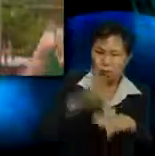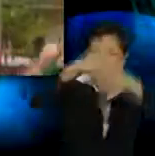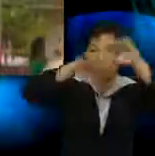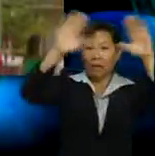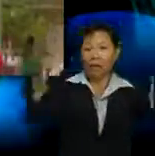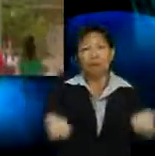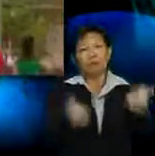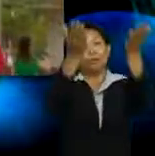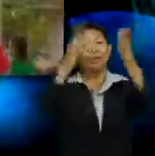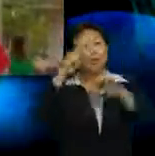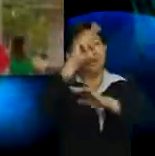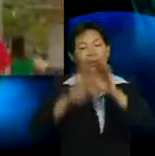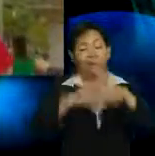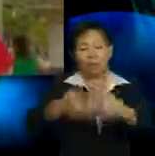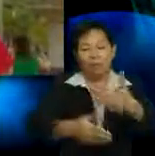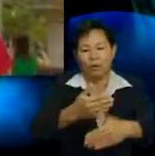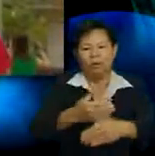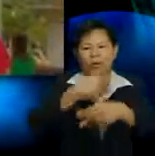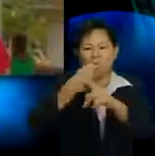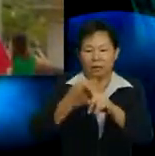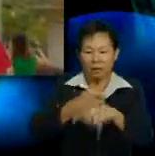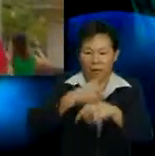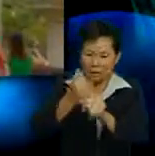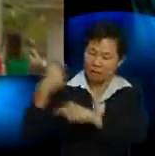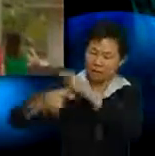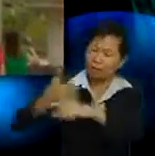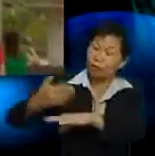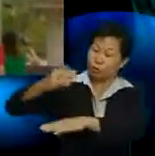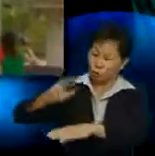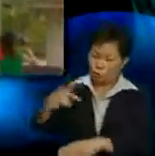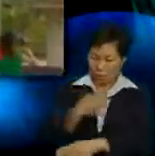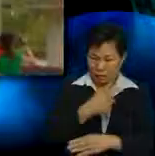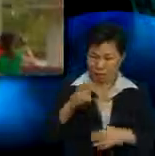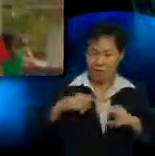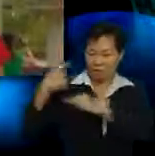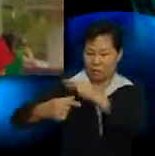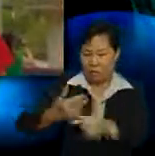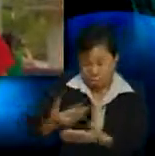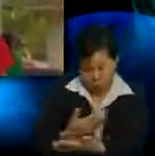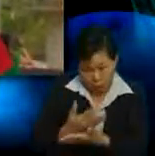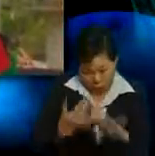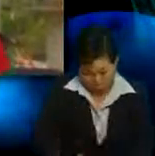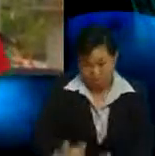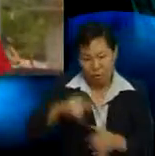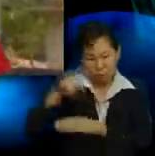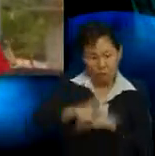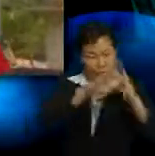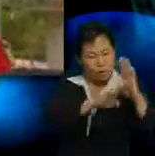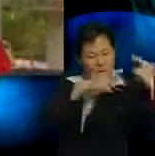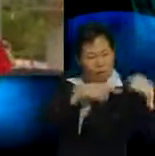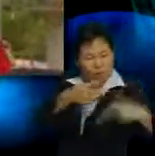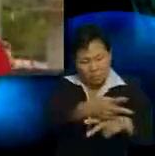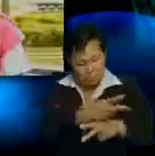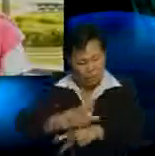pembangunan tanah air hasil daripada generasi terdahulu. Ha, kita sekarang sebagai generasi baru harus bertanggungjawab